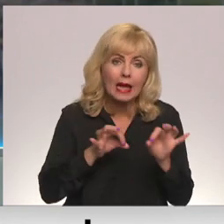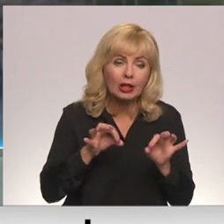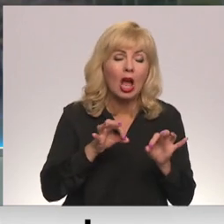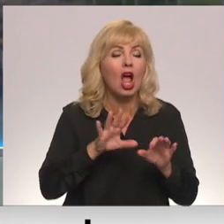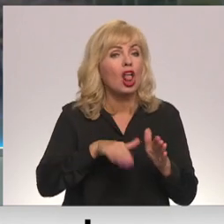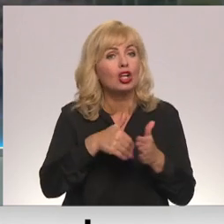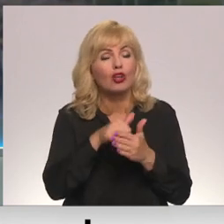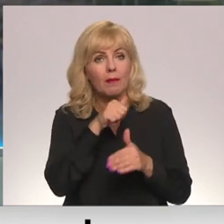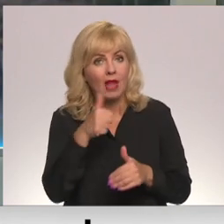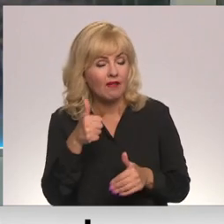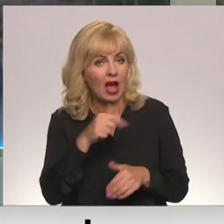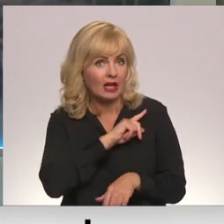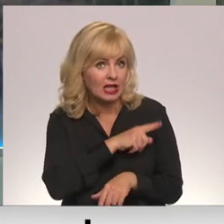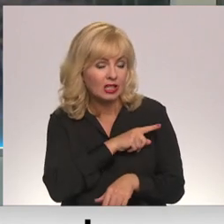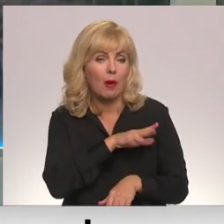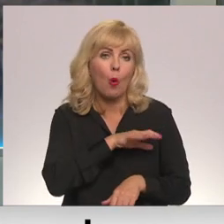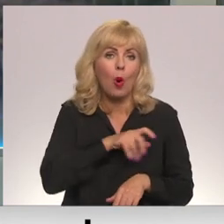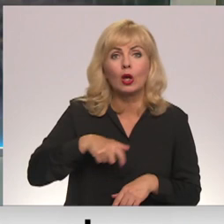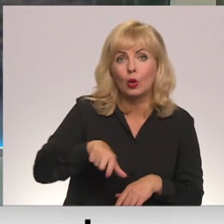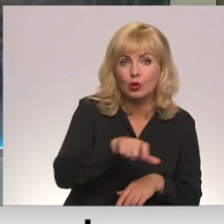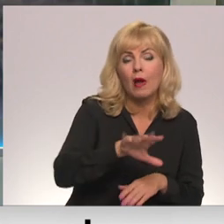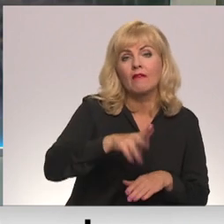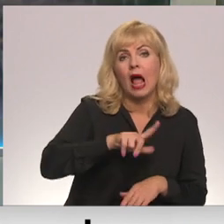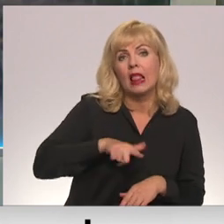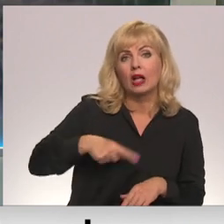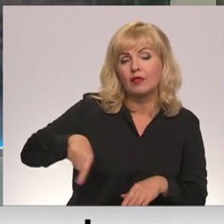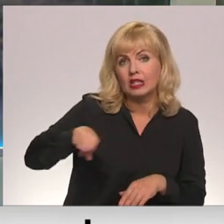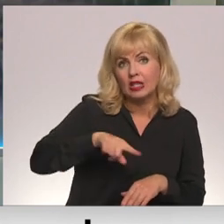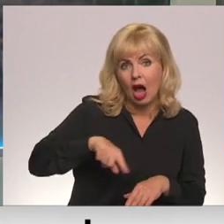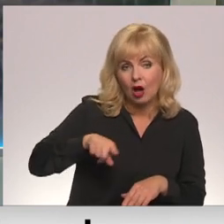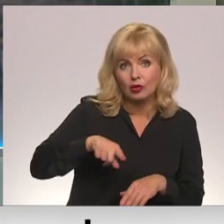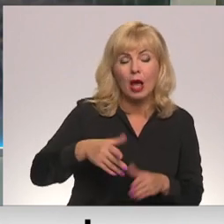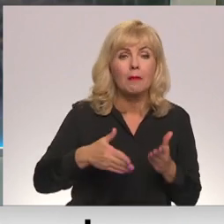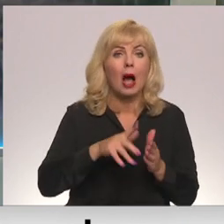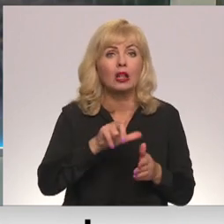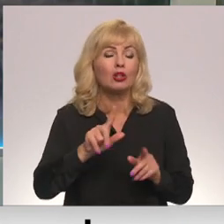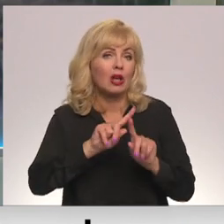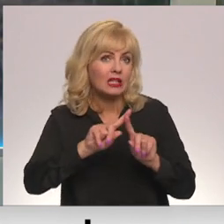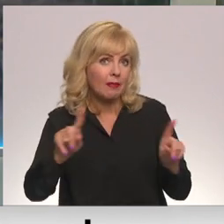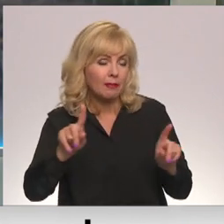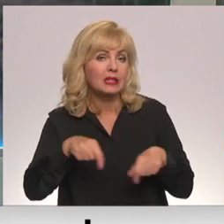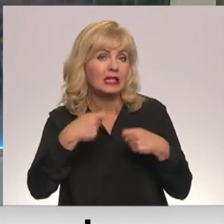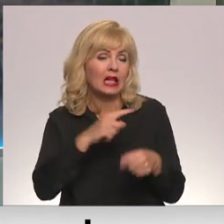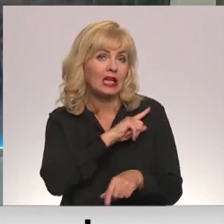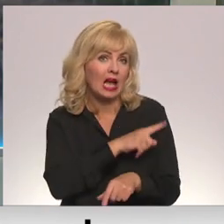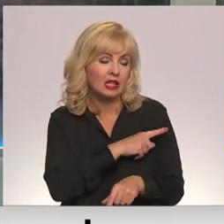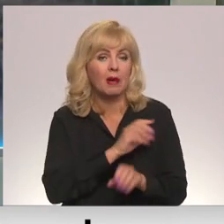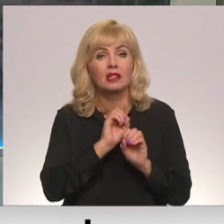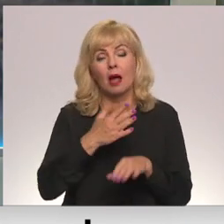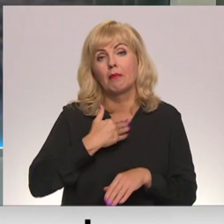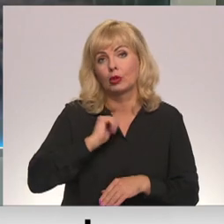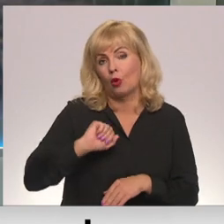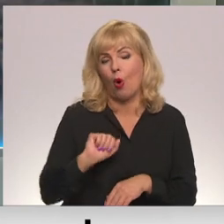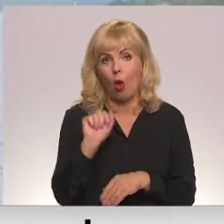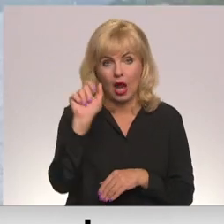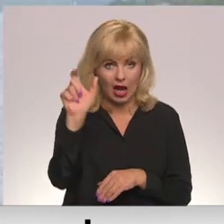iespējams, piemēram, Ogres upē vai kādā no Latvijas ezeriem. Par autonomā peldlīdzekļa specifiku un sniegtajām iespējām plašāk stāsta Kārlis Miksons.